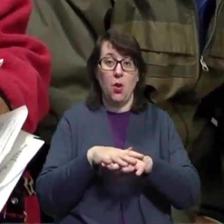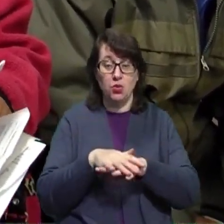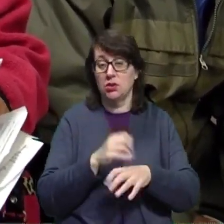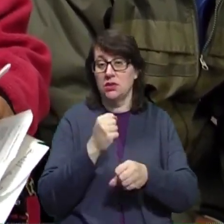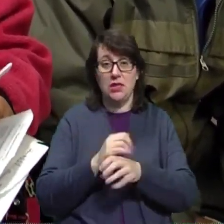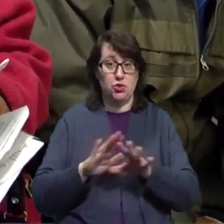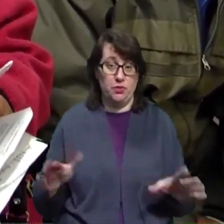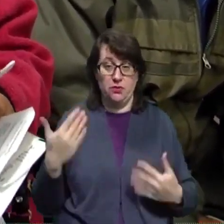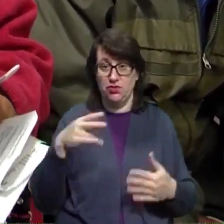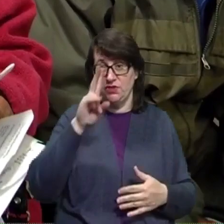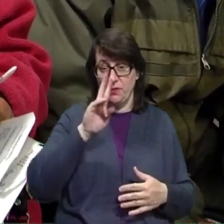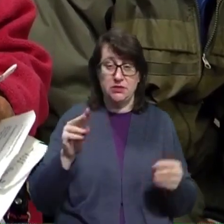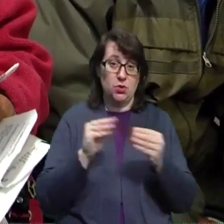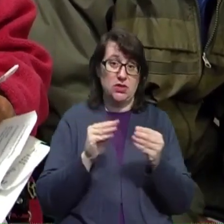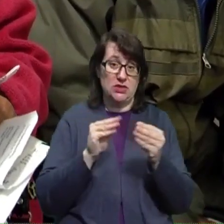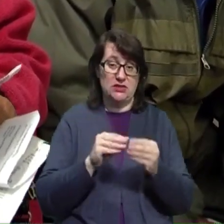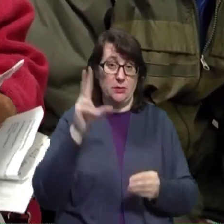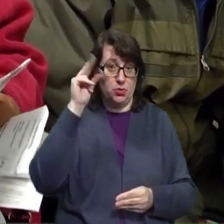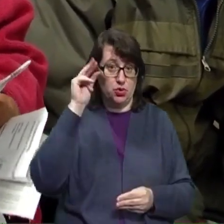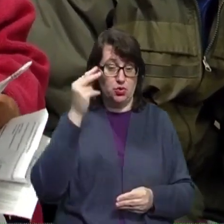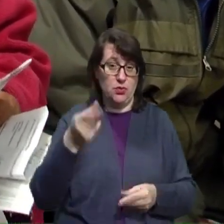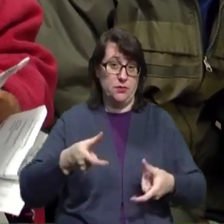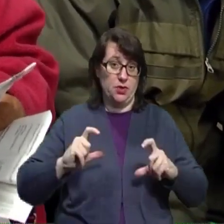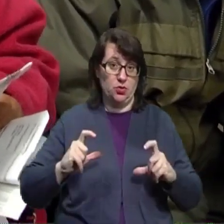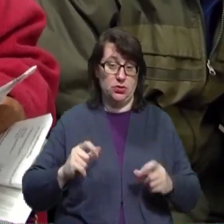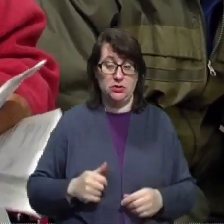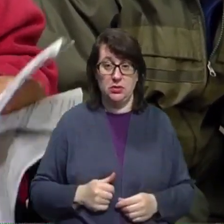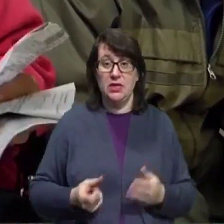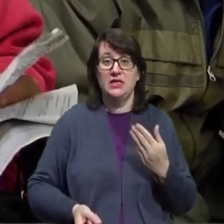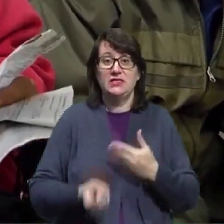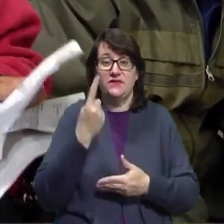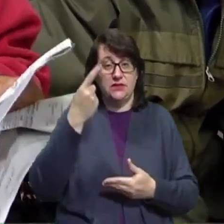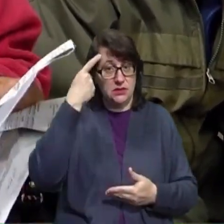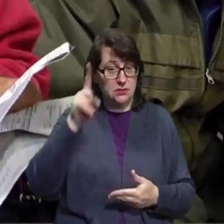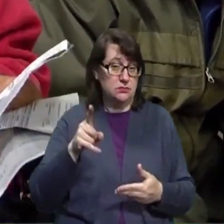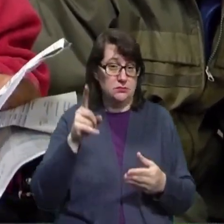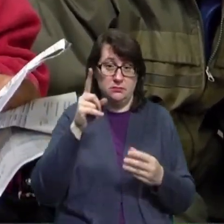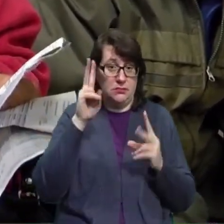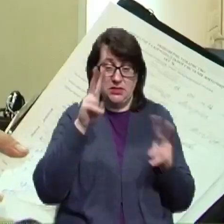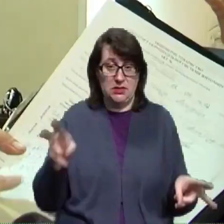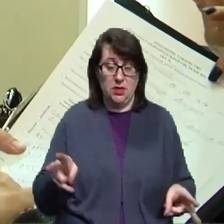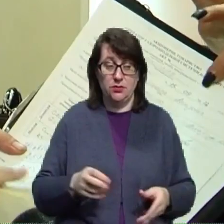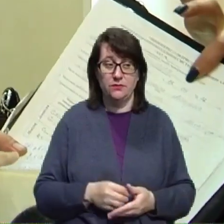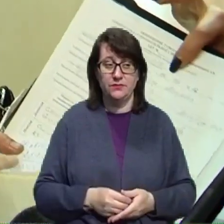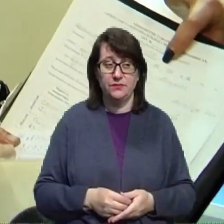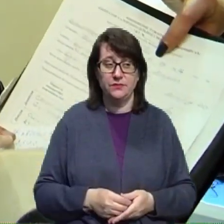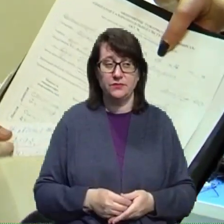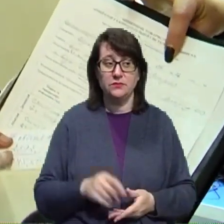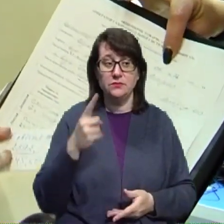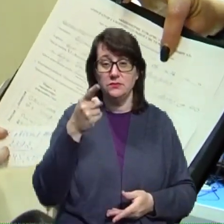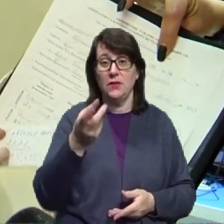вже 2 місяці, одна й та сама сума приходить. Звідки? З потолка беруть чи звідки? Я не розумію. Вони